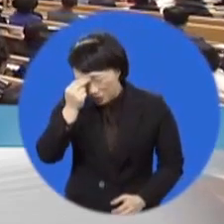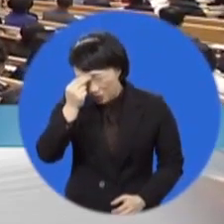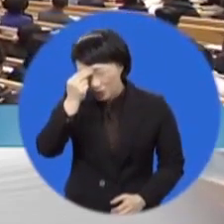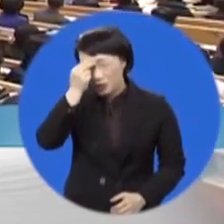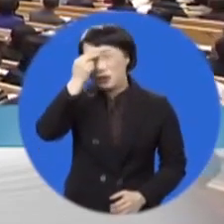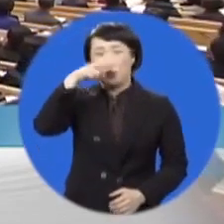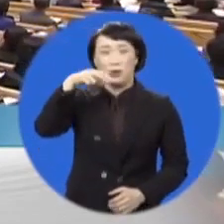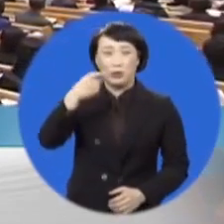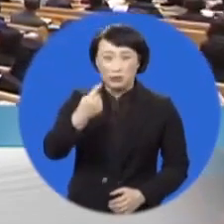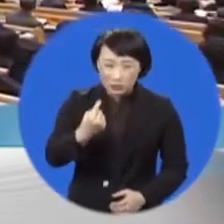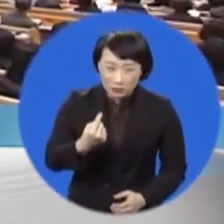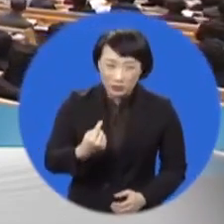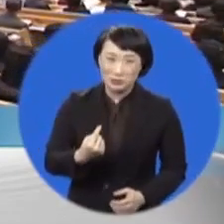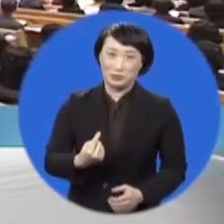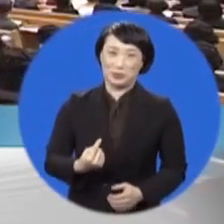그래로